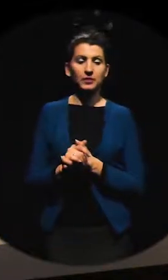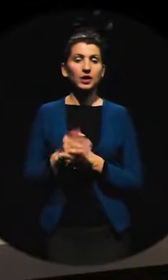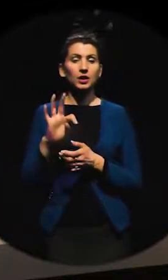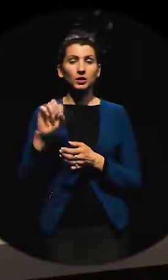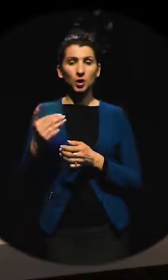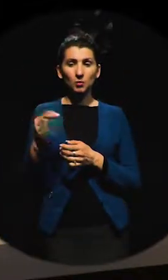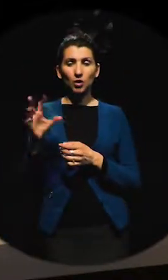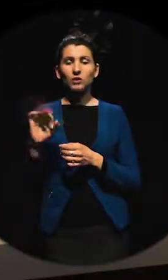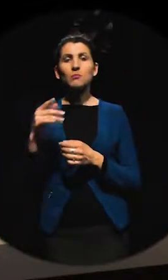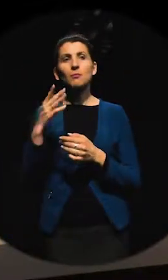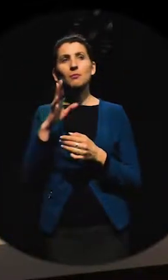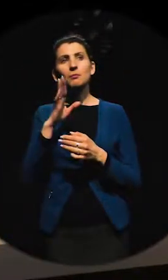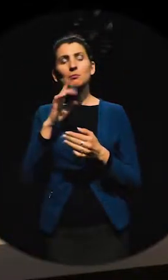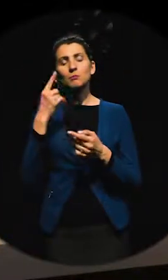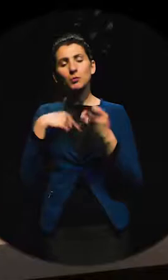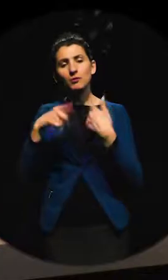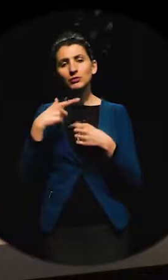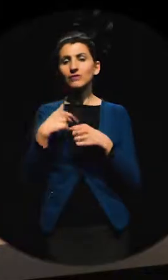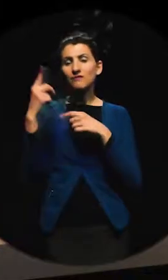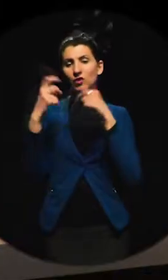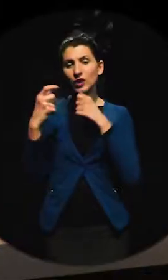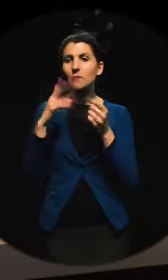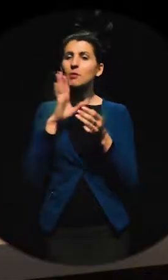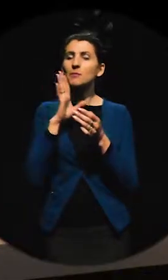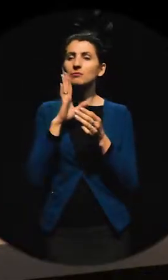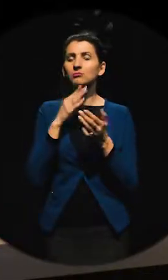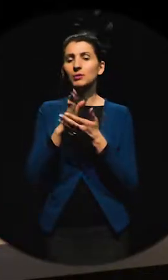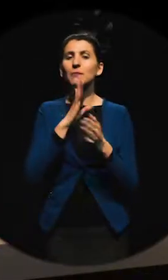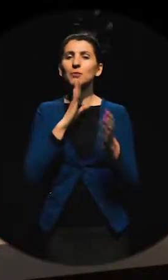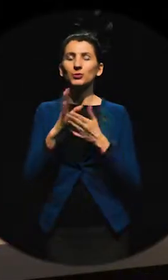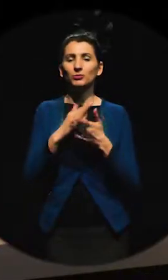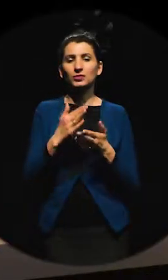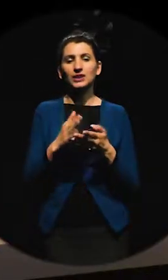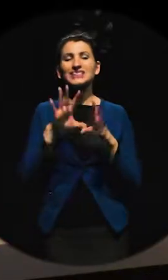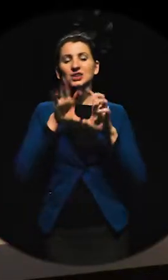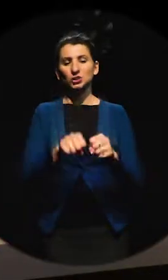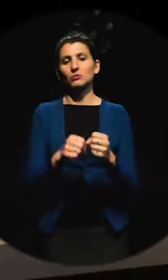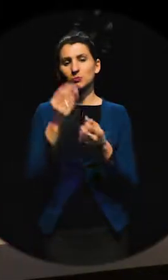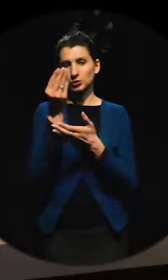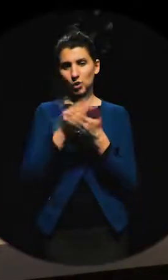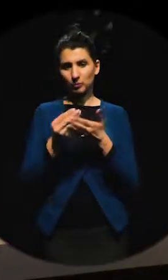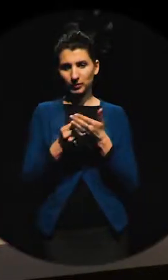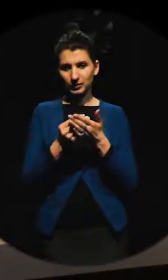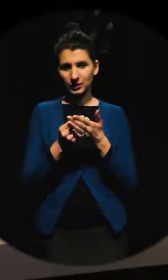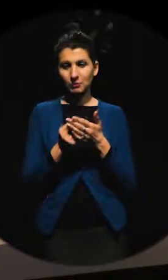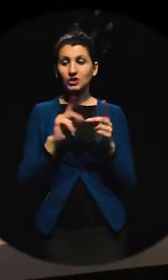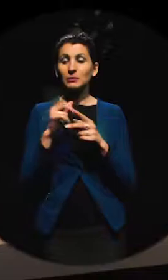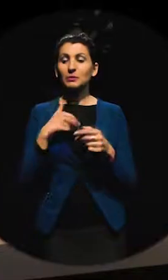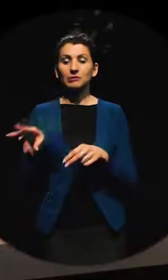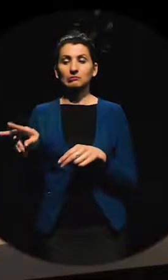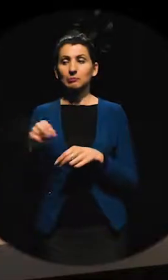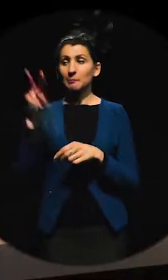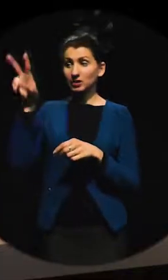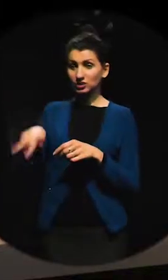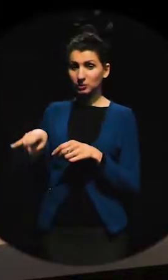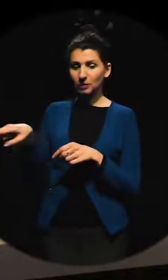pozwala zatrzymać obraz, od którego w przestrzeni publicznej częstokroć odwracamy wzrok, ponieważ jest